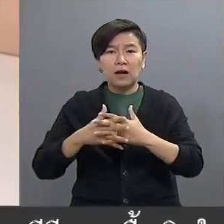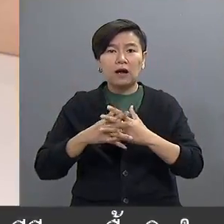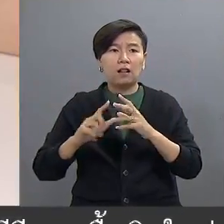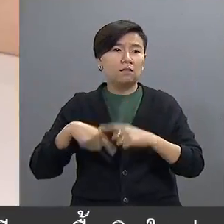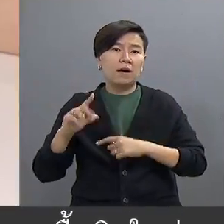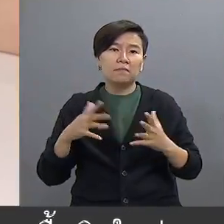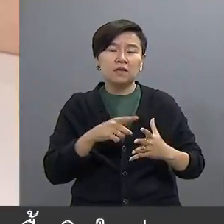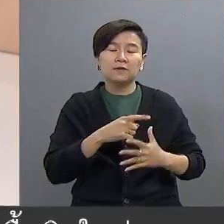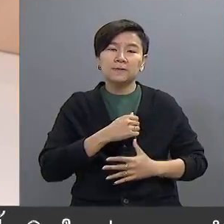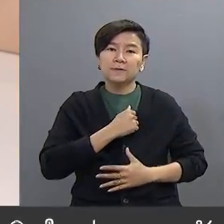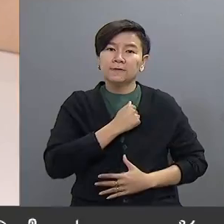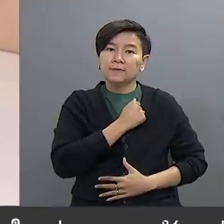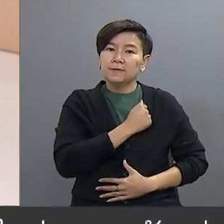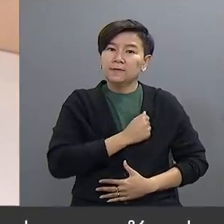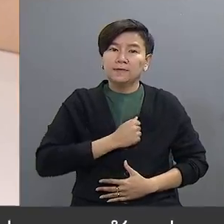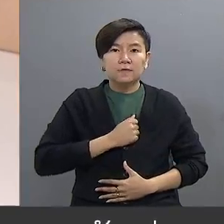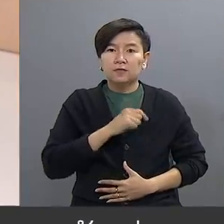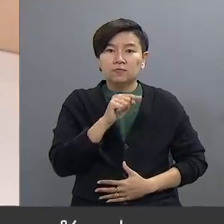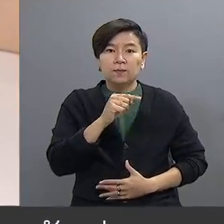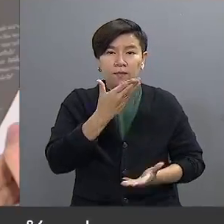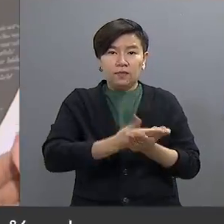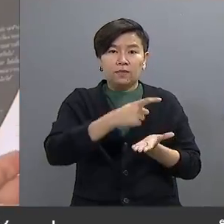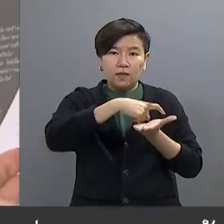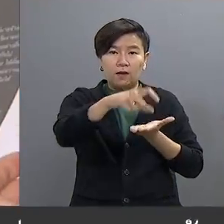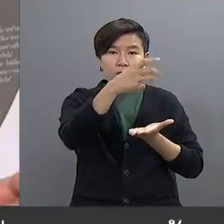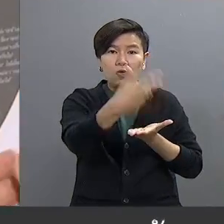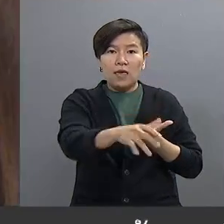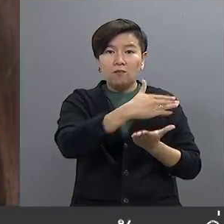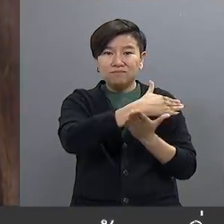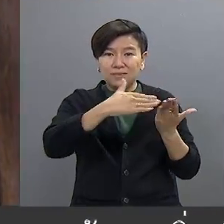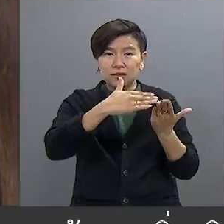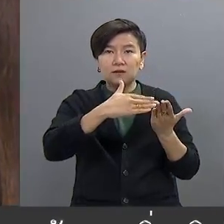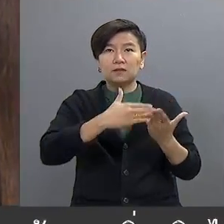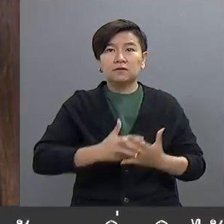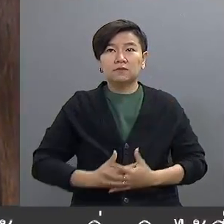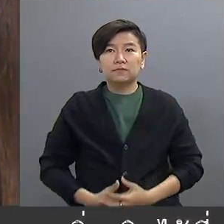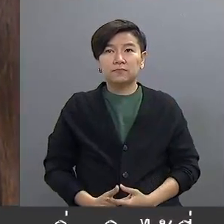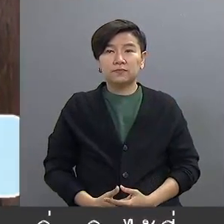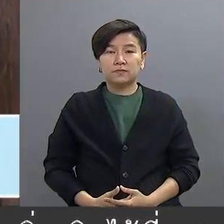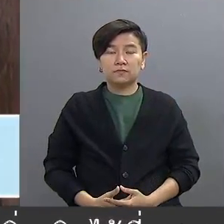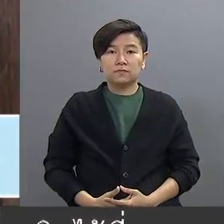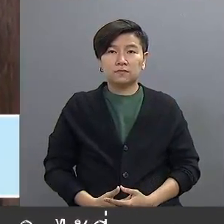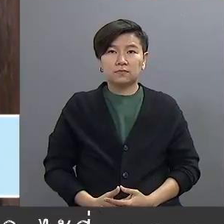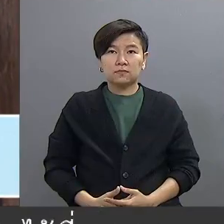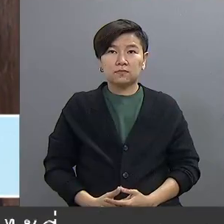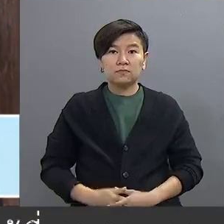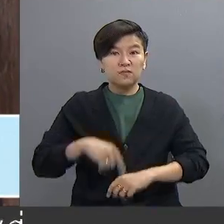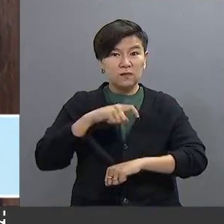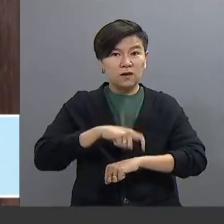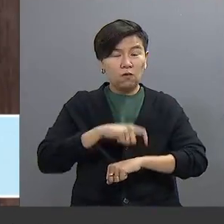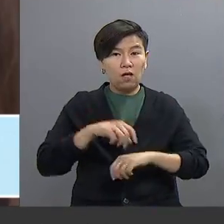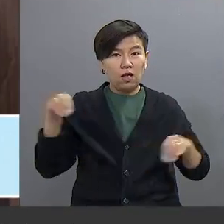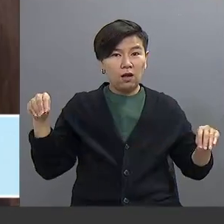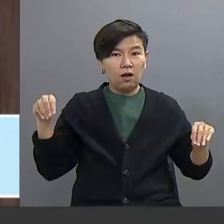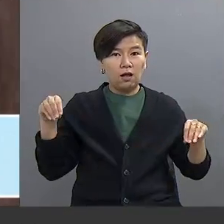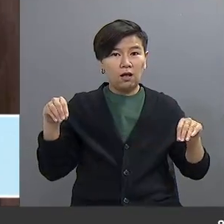และที่สำคัญคือจ่ายเงินไปแล้วบางส่วน ว่าสุดท้ายแล้วก็อยากให้แบบว่าเ